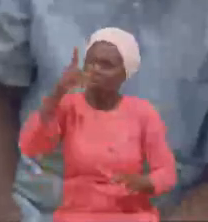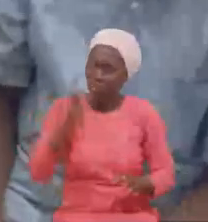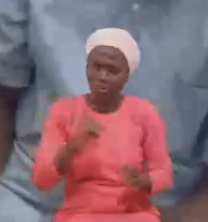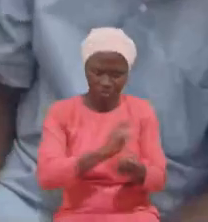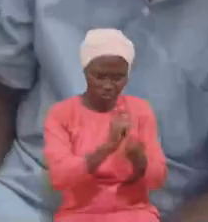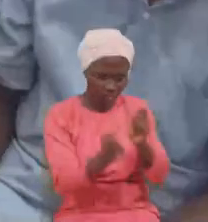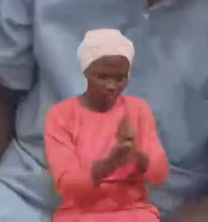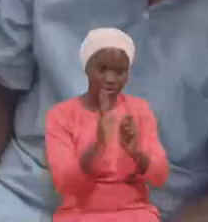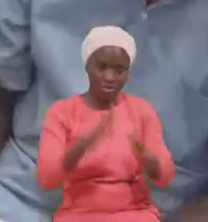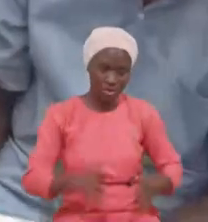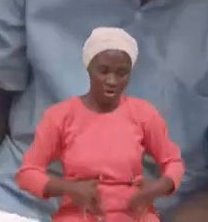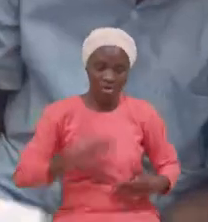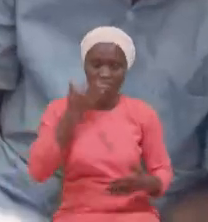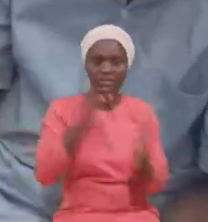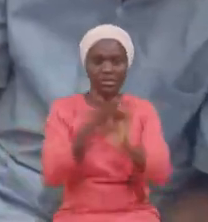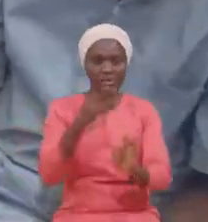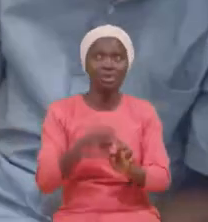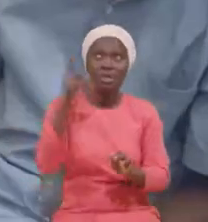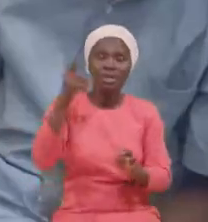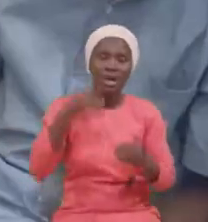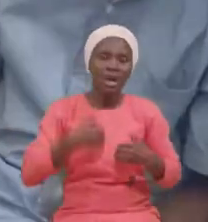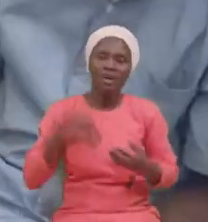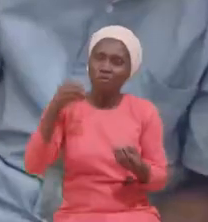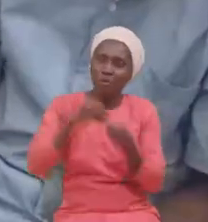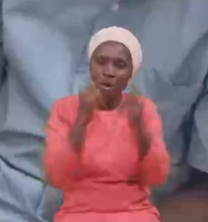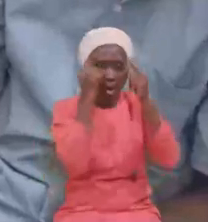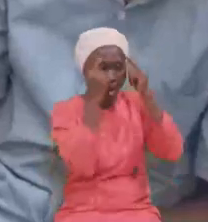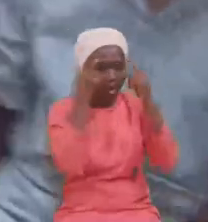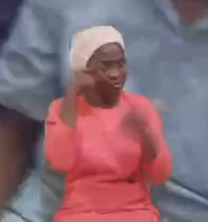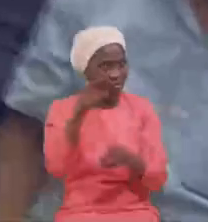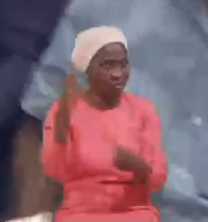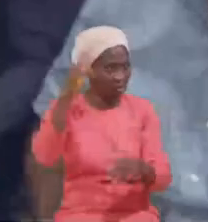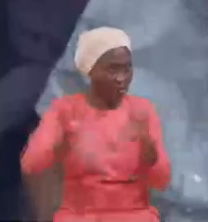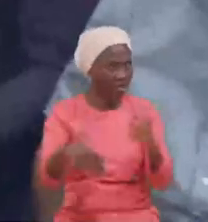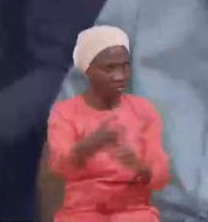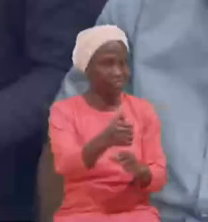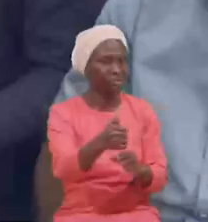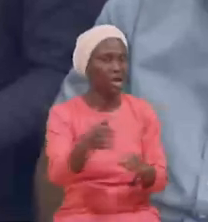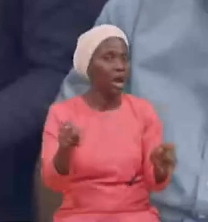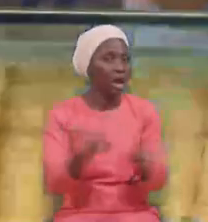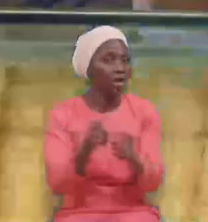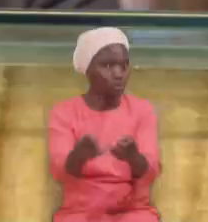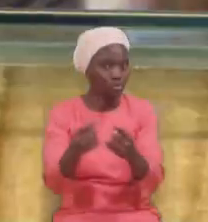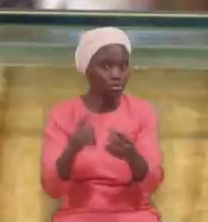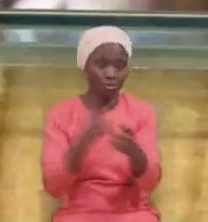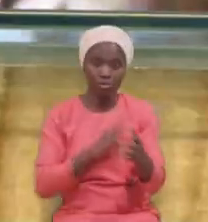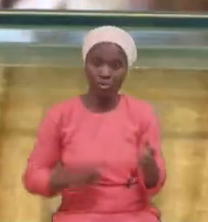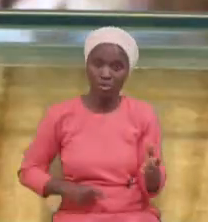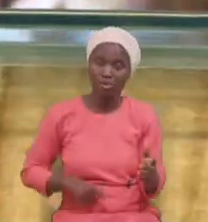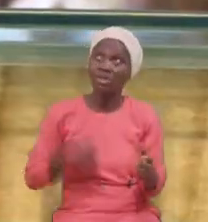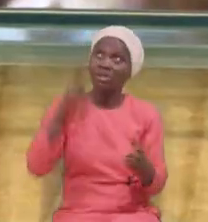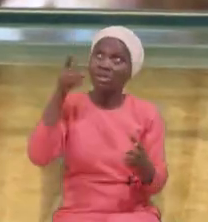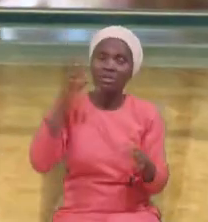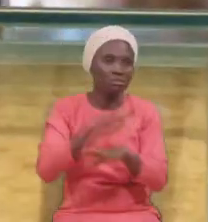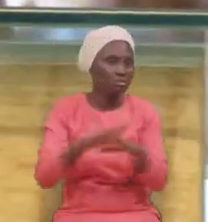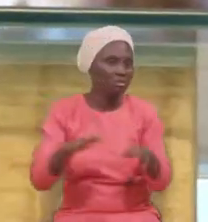vie, il va vous transformer. Il a plus de soucis que vous n'ayez